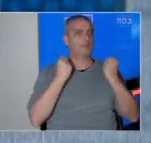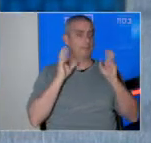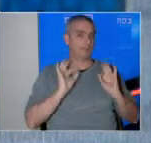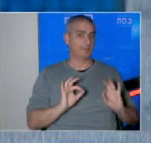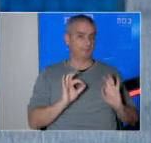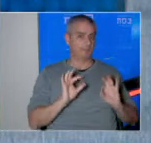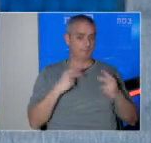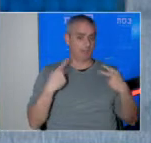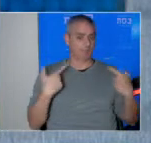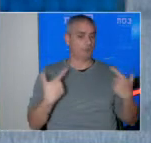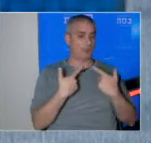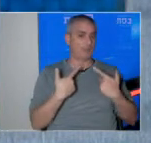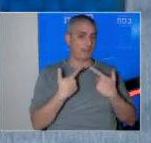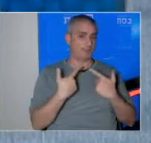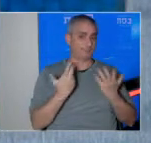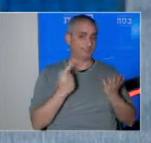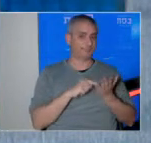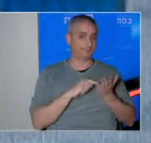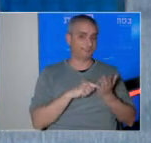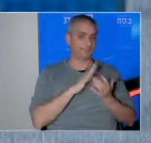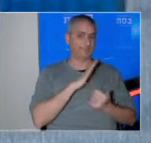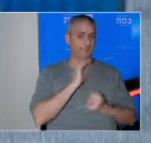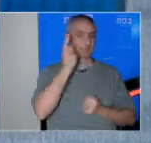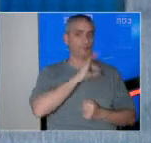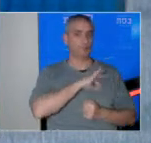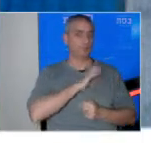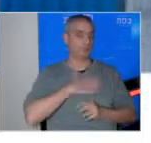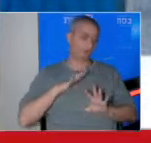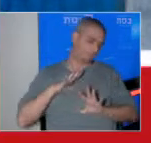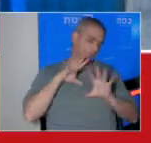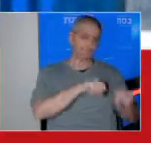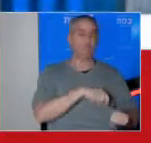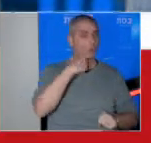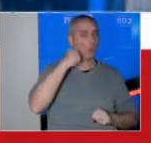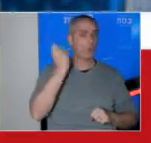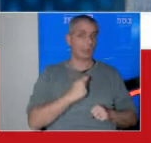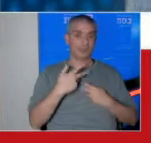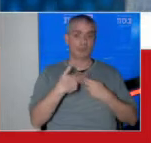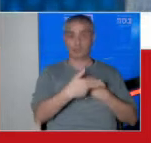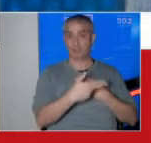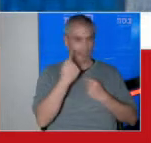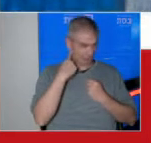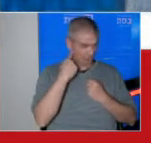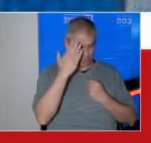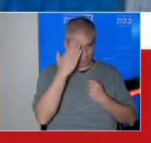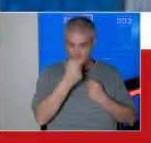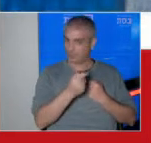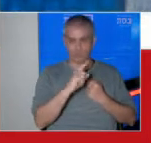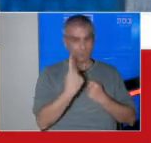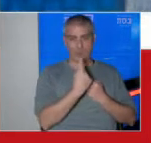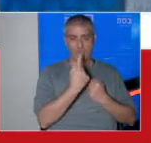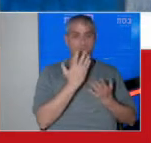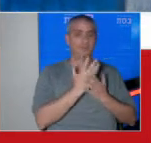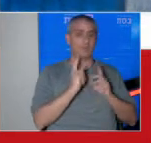אמיתי, עם חשש למלחמה, כתוצאה מהאיום של רוסיה בפלישה לאוקראינה השכנה, אם זה נשמע לכם מוכר, אתם לא לבד,